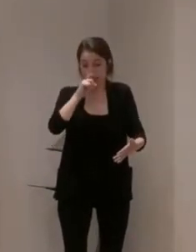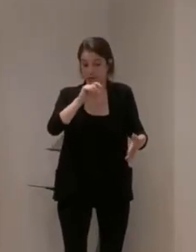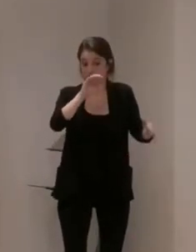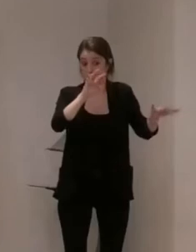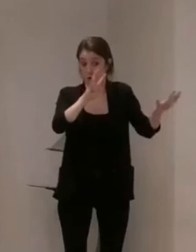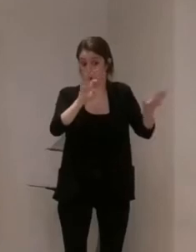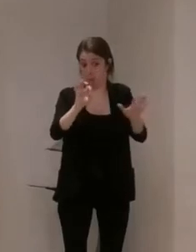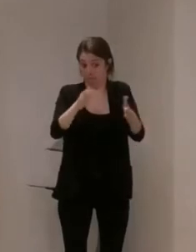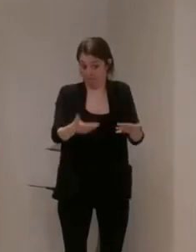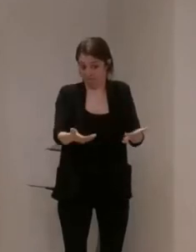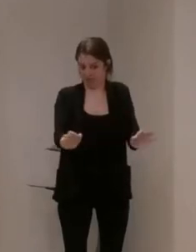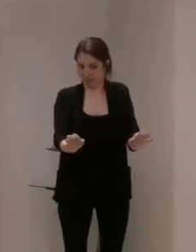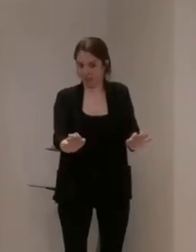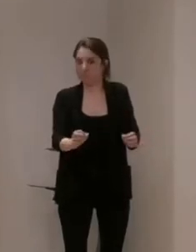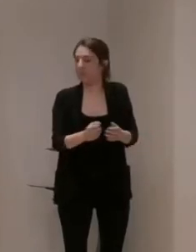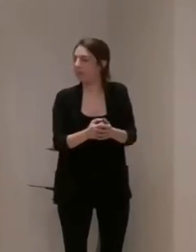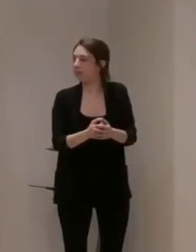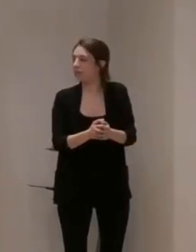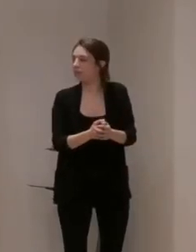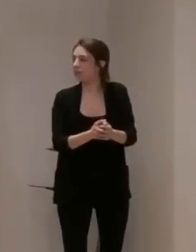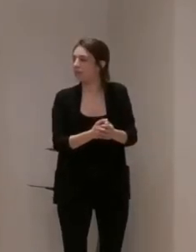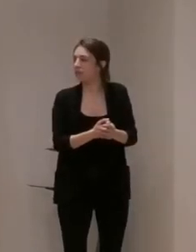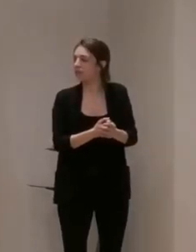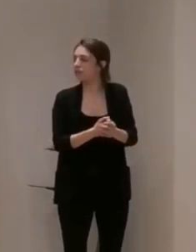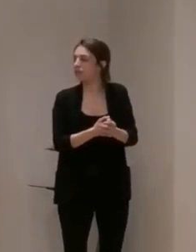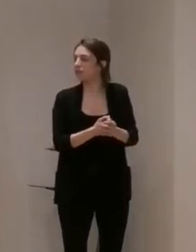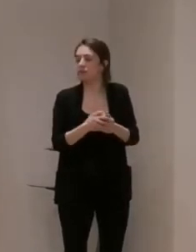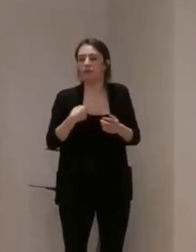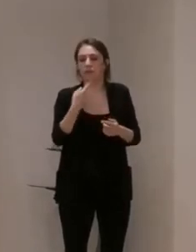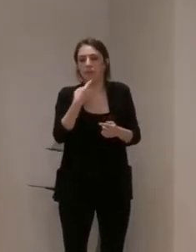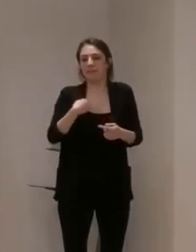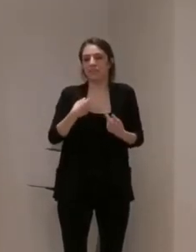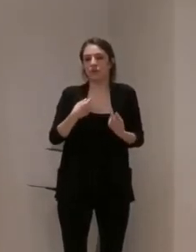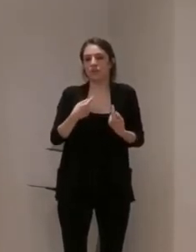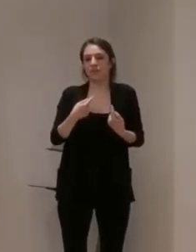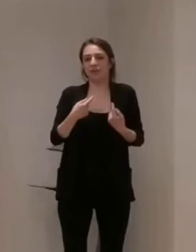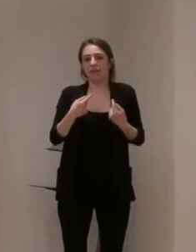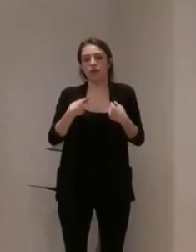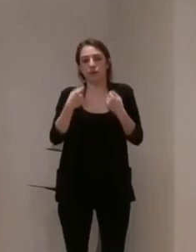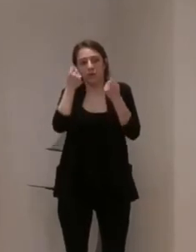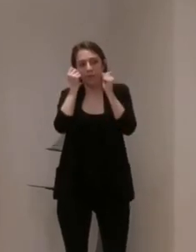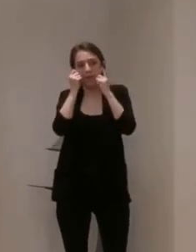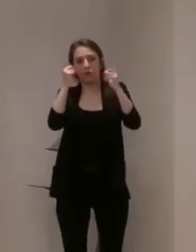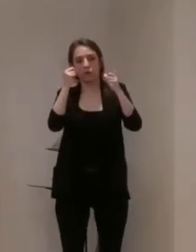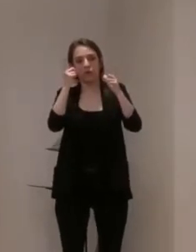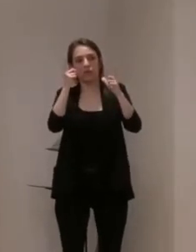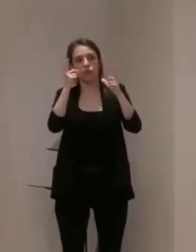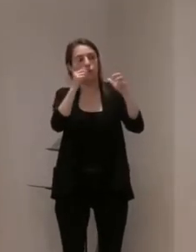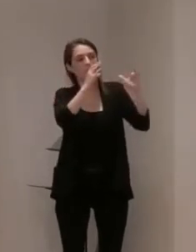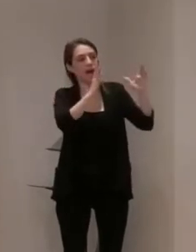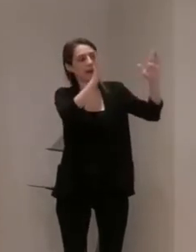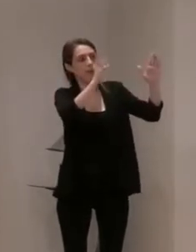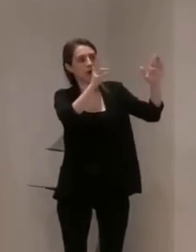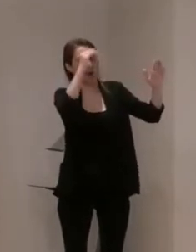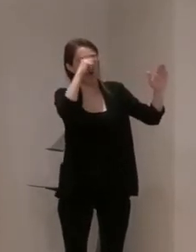I fins i tot, bé, coses que encara s'estan traient a la llum. Deies, em fa la impressió que no és que estem vivint una continuïtat del franquisme, sinó